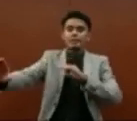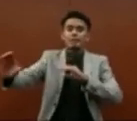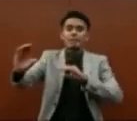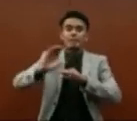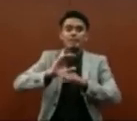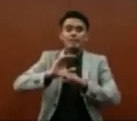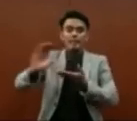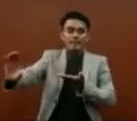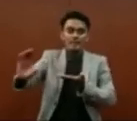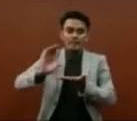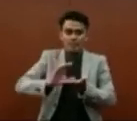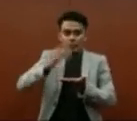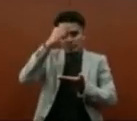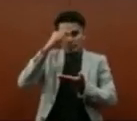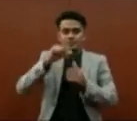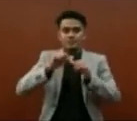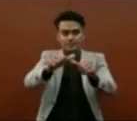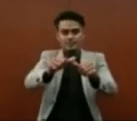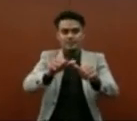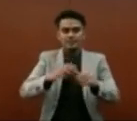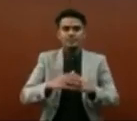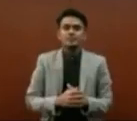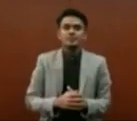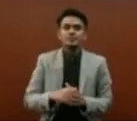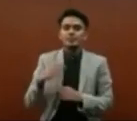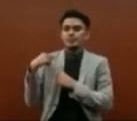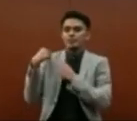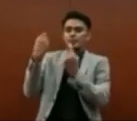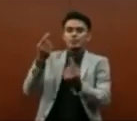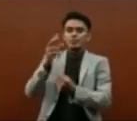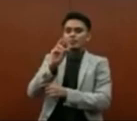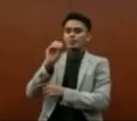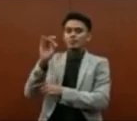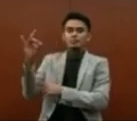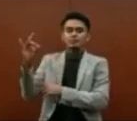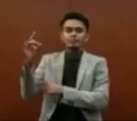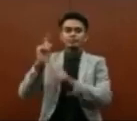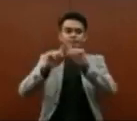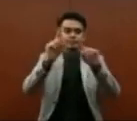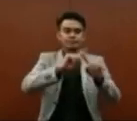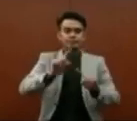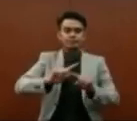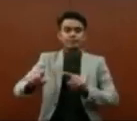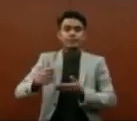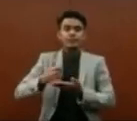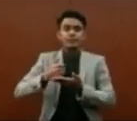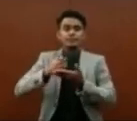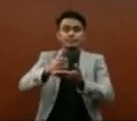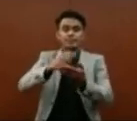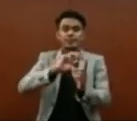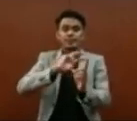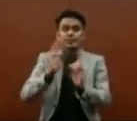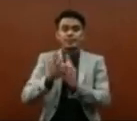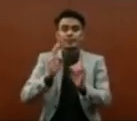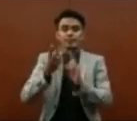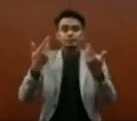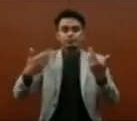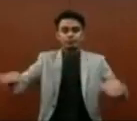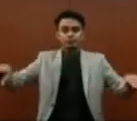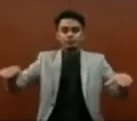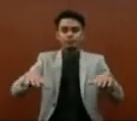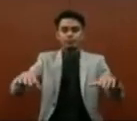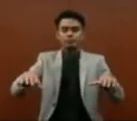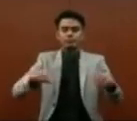Meulaboh di negeri ini sejak dari 2008 berbagai skim serta inisiatif kebajikan telah dilaksanakan oleh